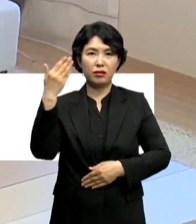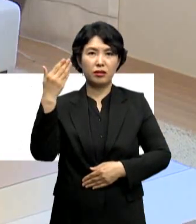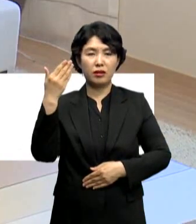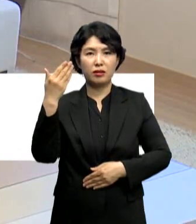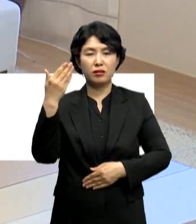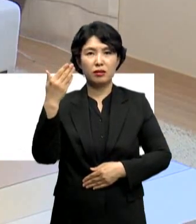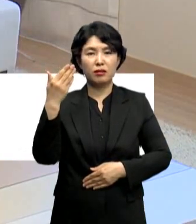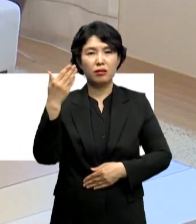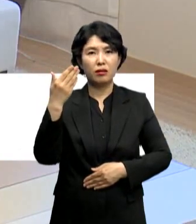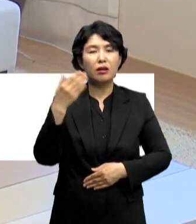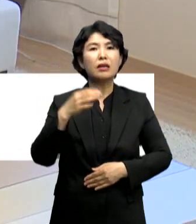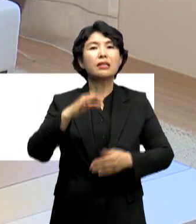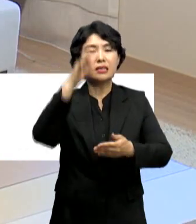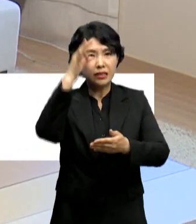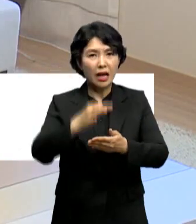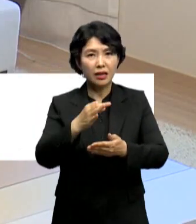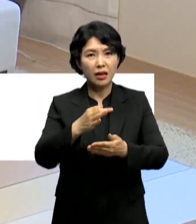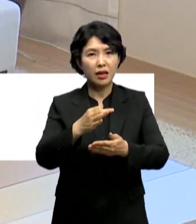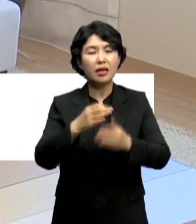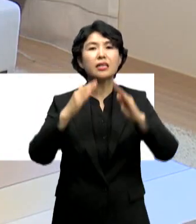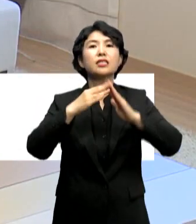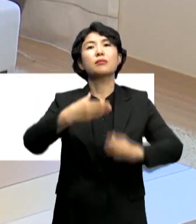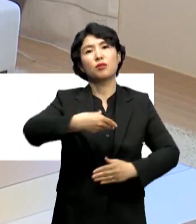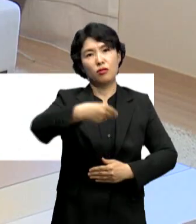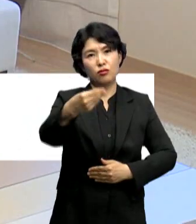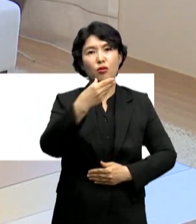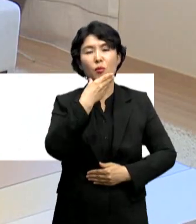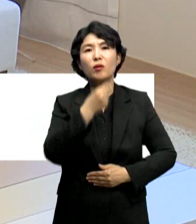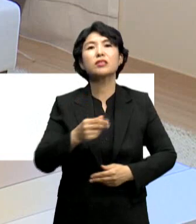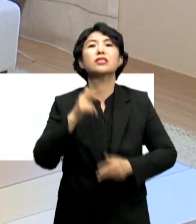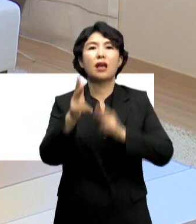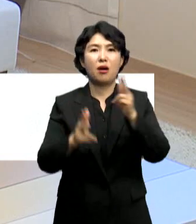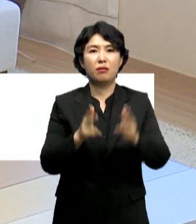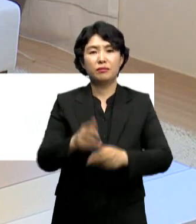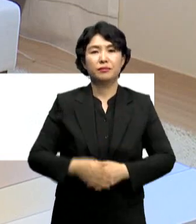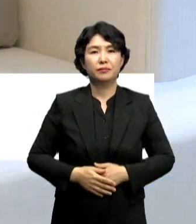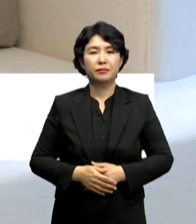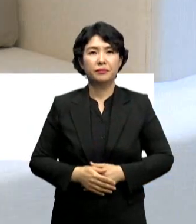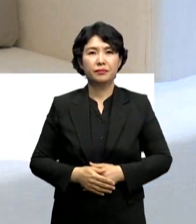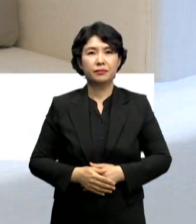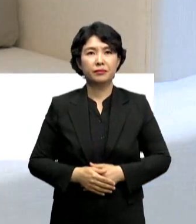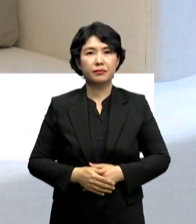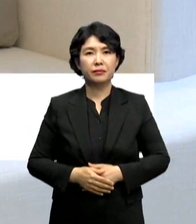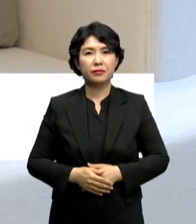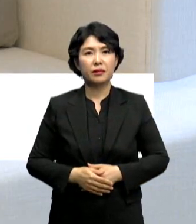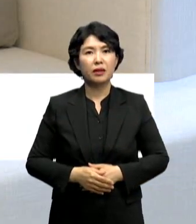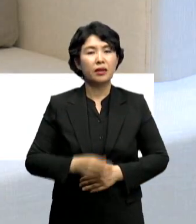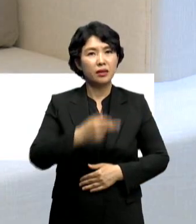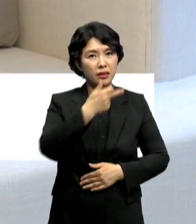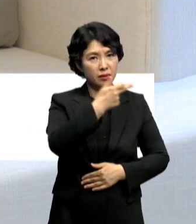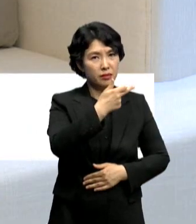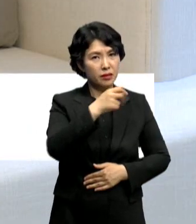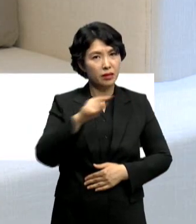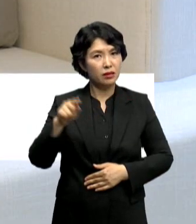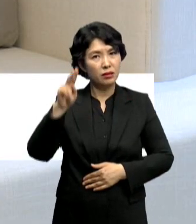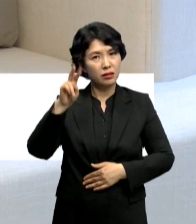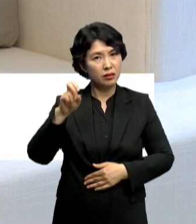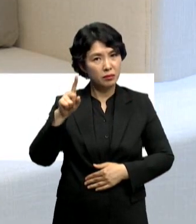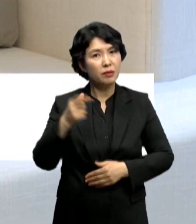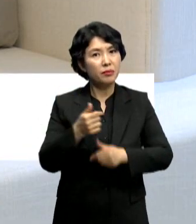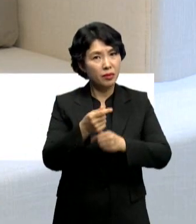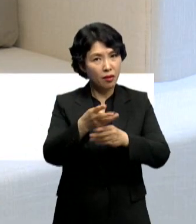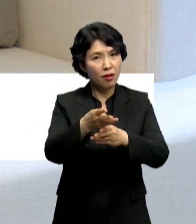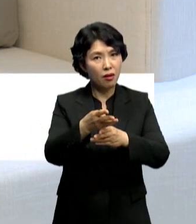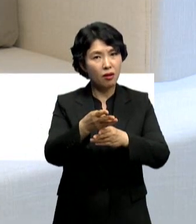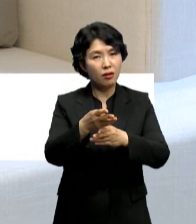30% 수준으로 저렴하게 임대하는 주거복지 사업입니다. 주택은 전용 면적 17에서 21제곱미터 규모